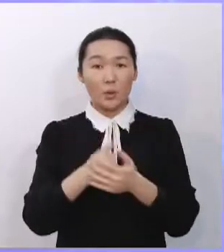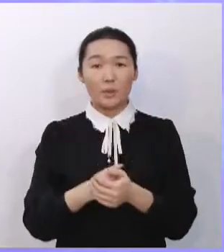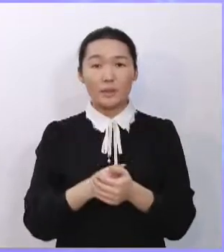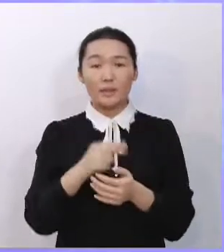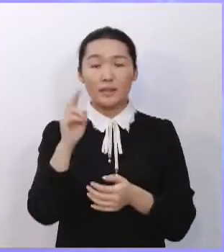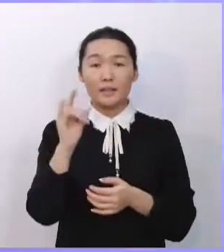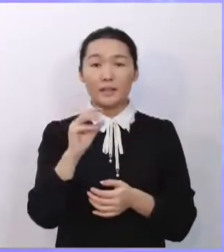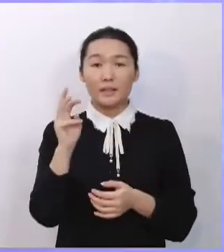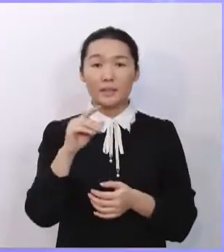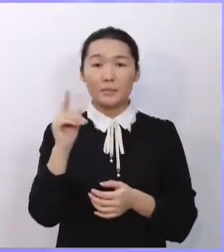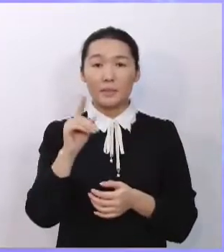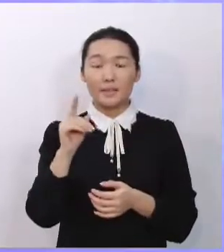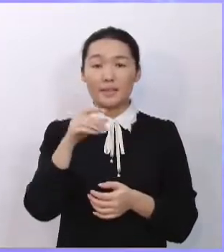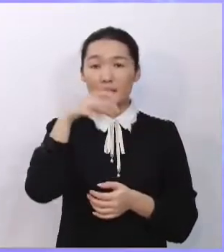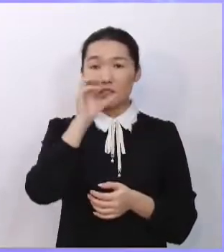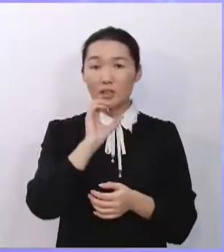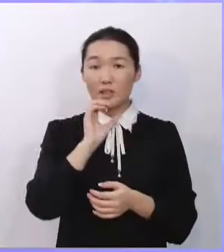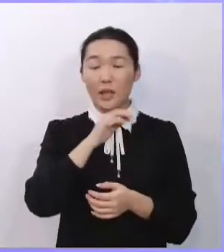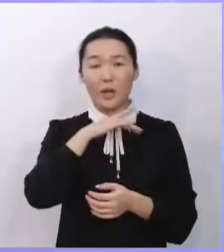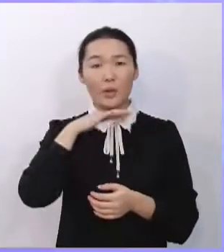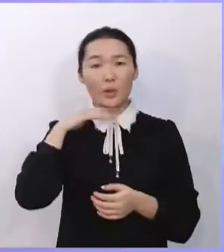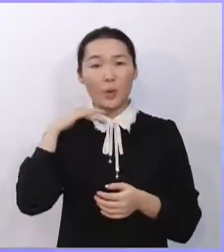Кымыз ичкиле, көп жашагыла.